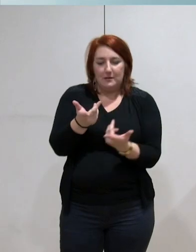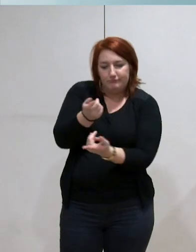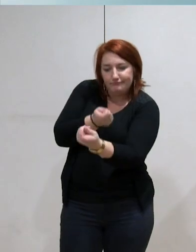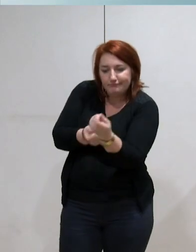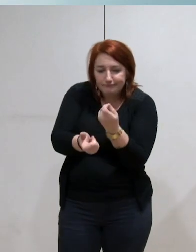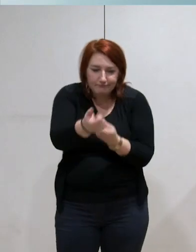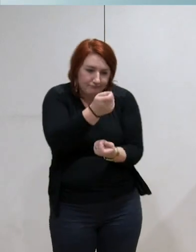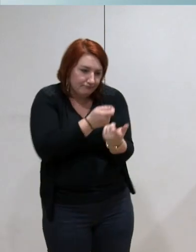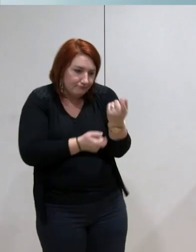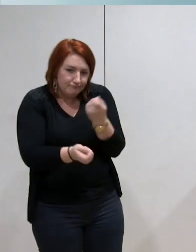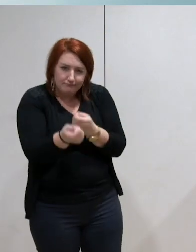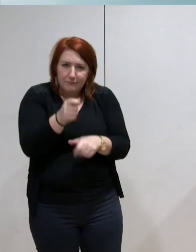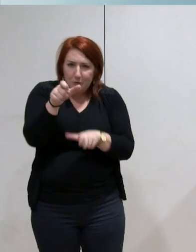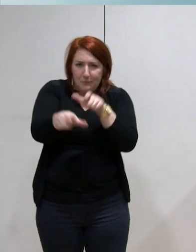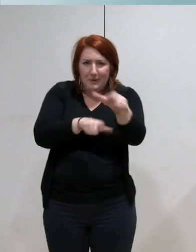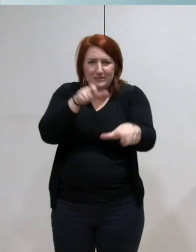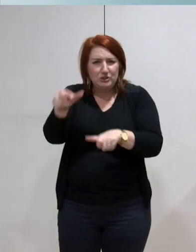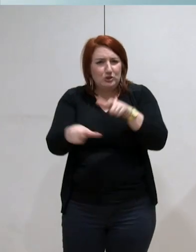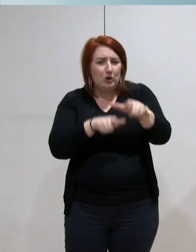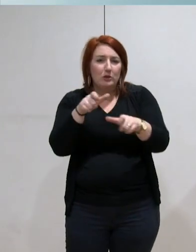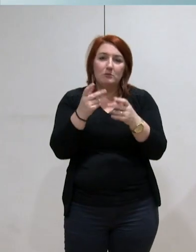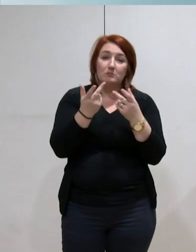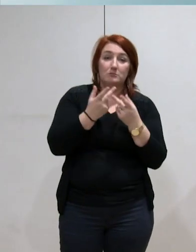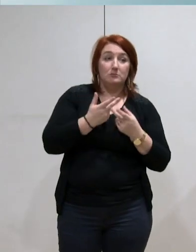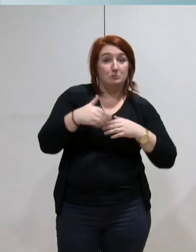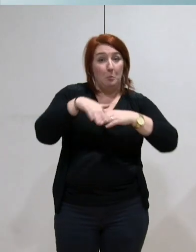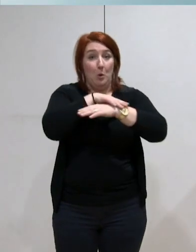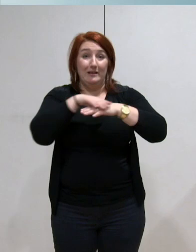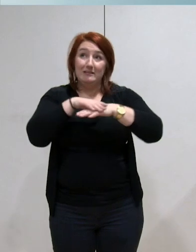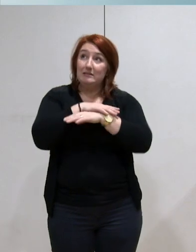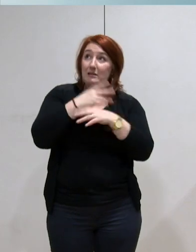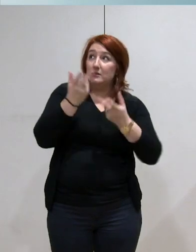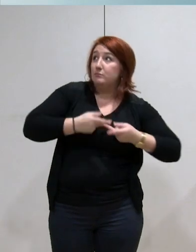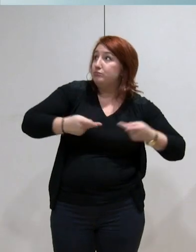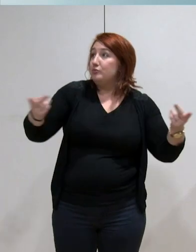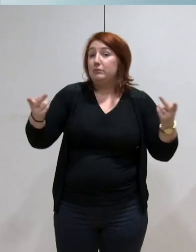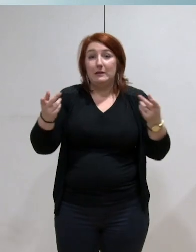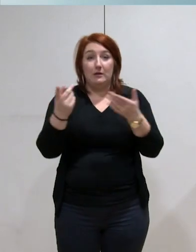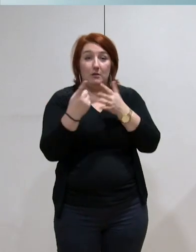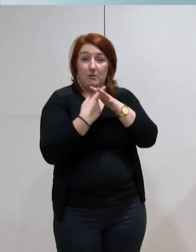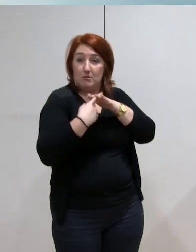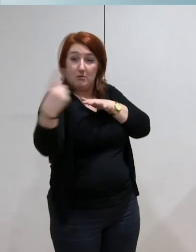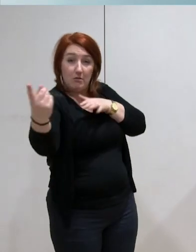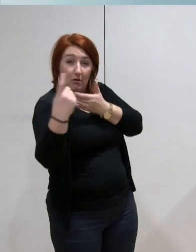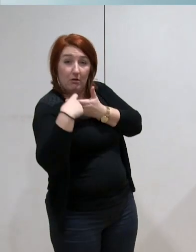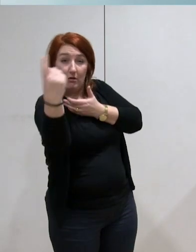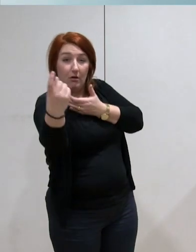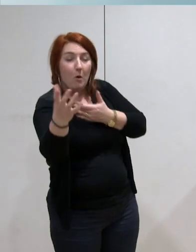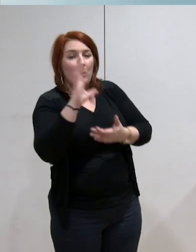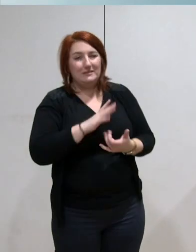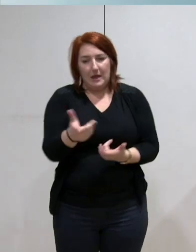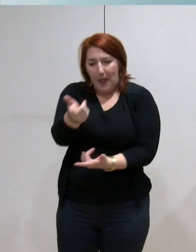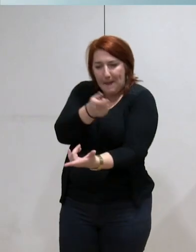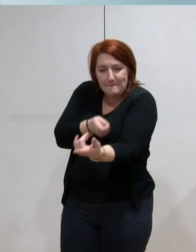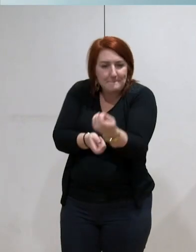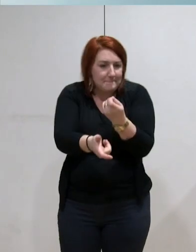ceux qui sont le le plus éloigné de la de la chose publique le plus éloigné de la question des politiques publiques alors parmi les trois